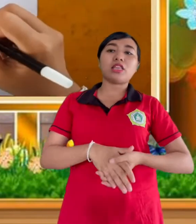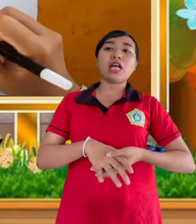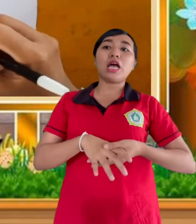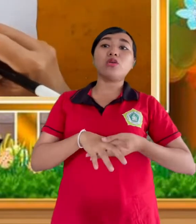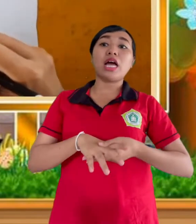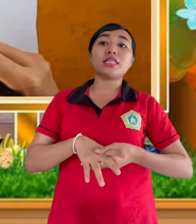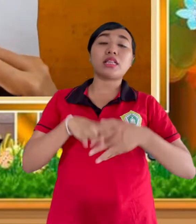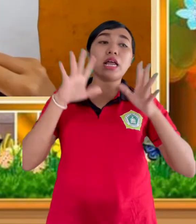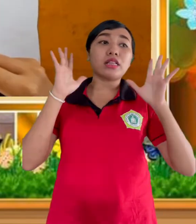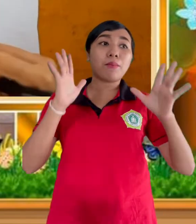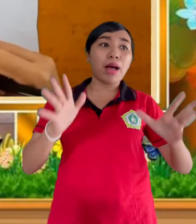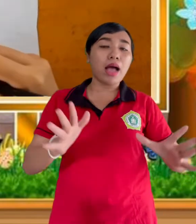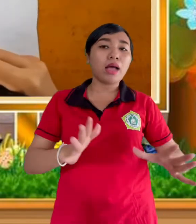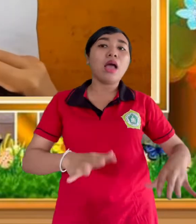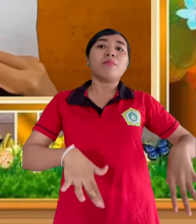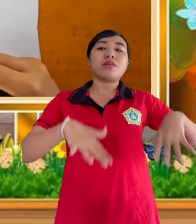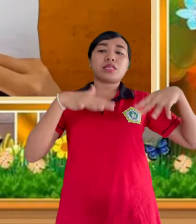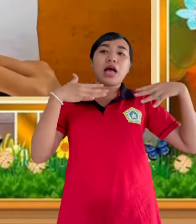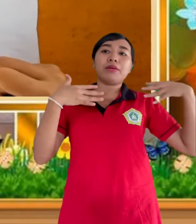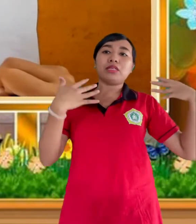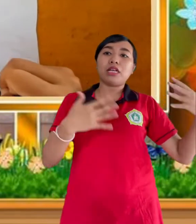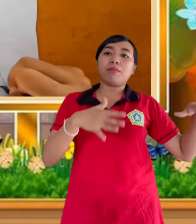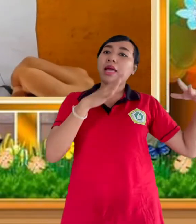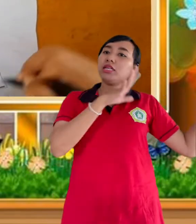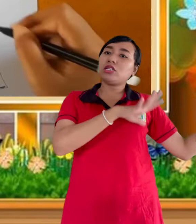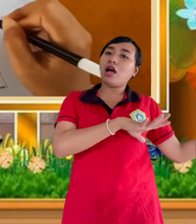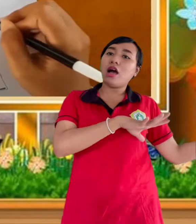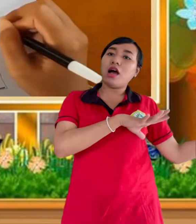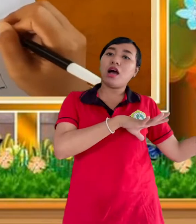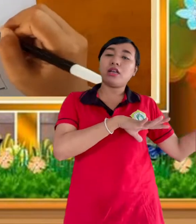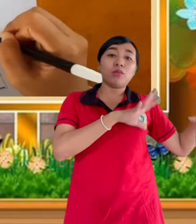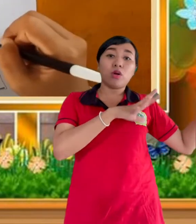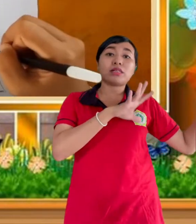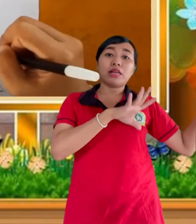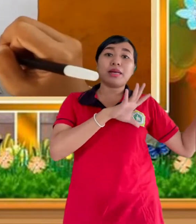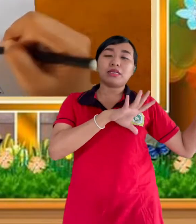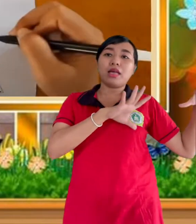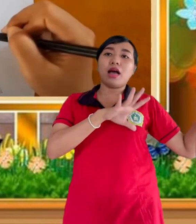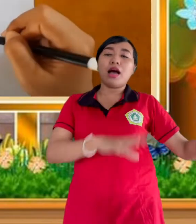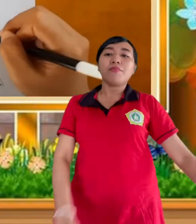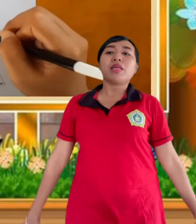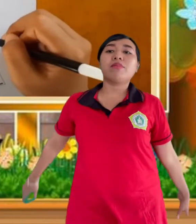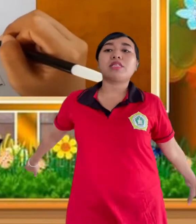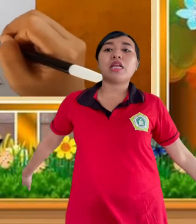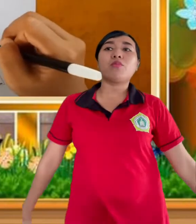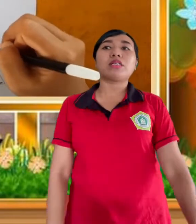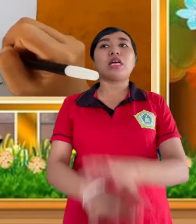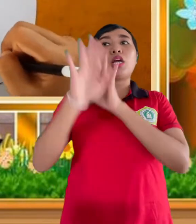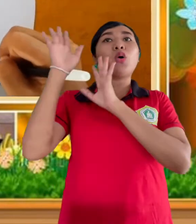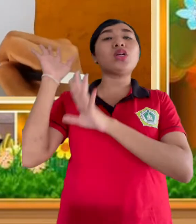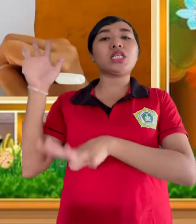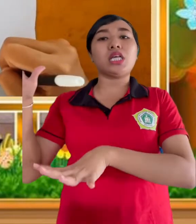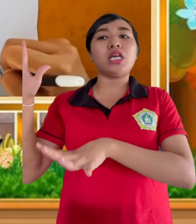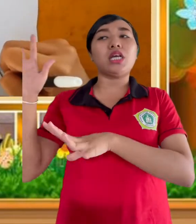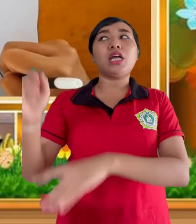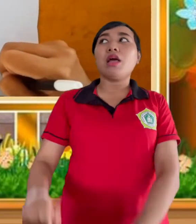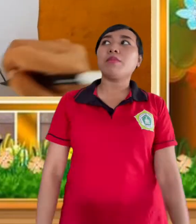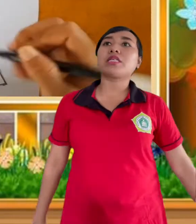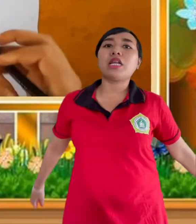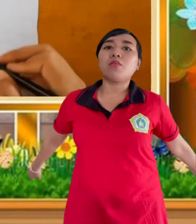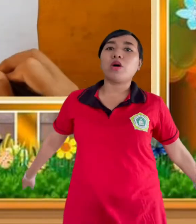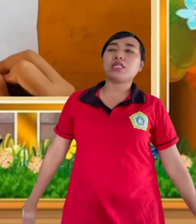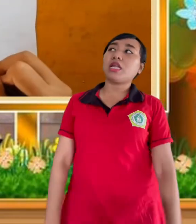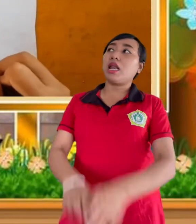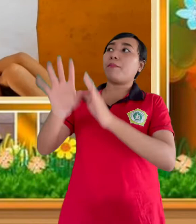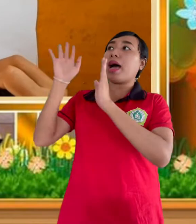Nah, nanti kayunya setelah ditebang bisa menjadi meja, dibuat jadi meja ya. Bisa dibuat jadi kursi,